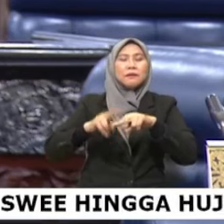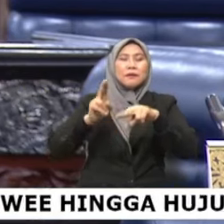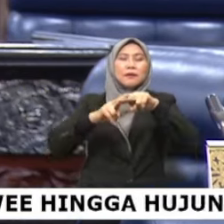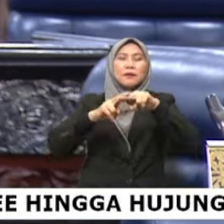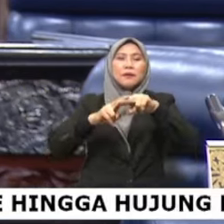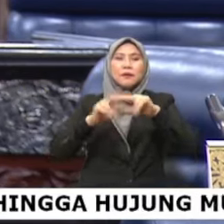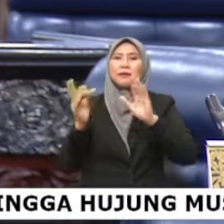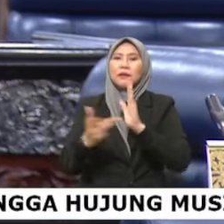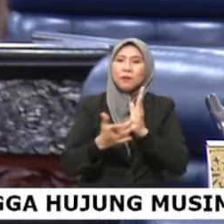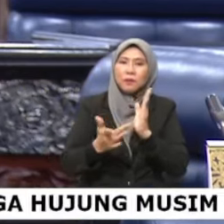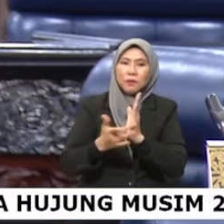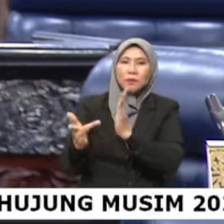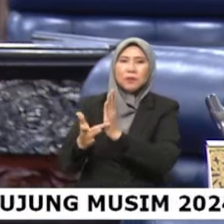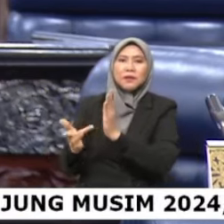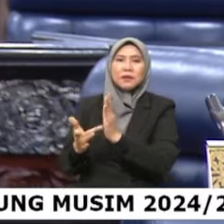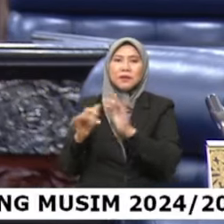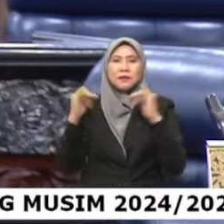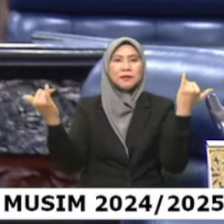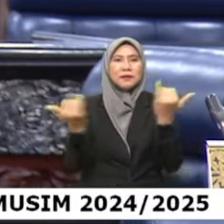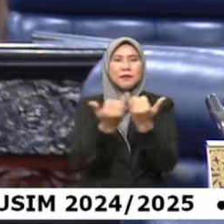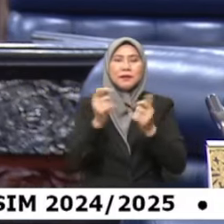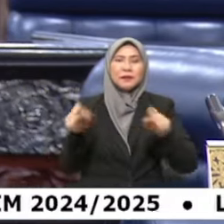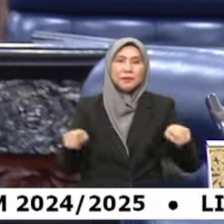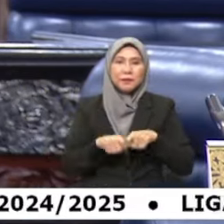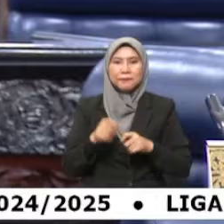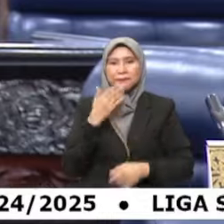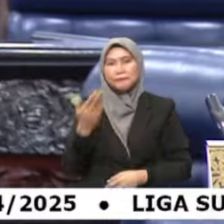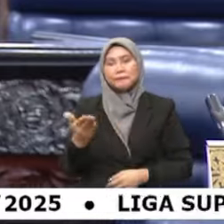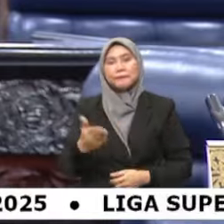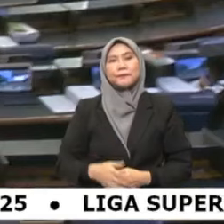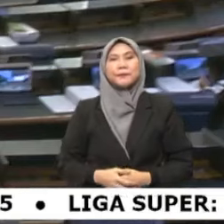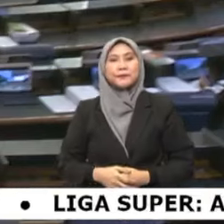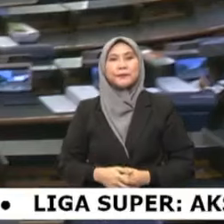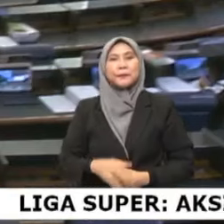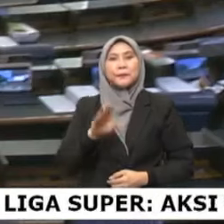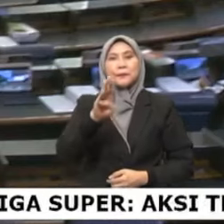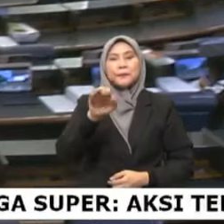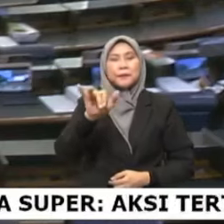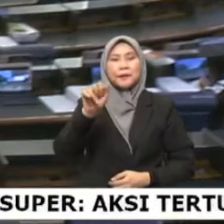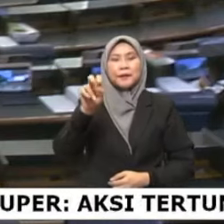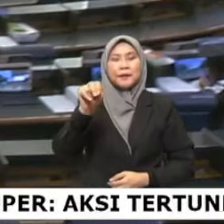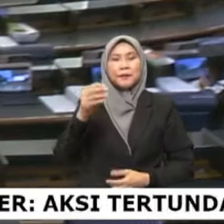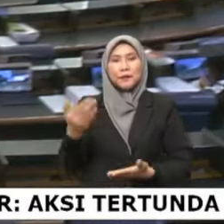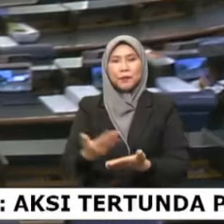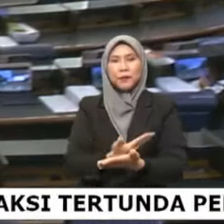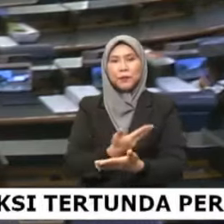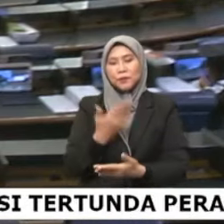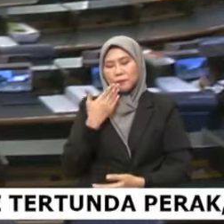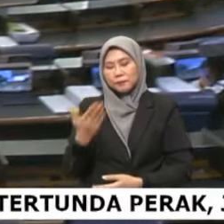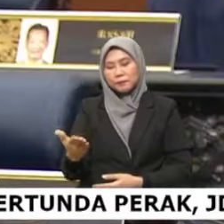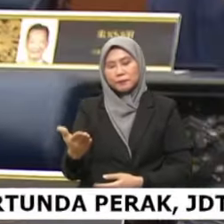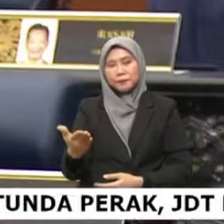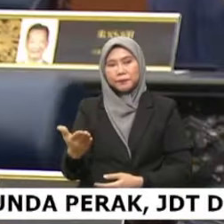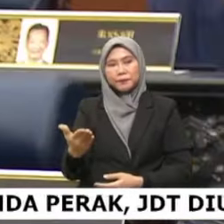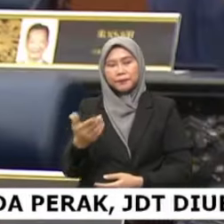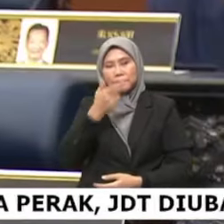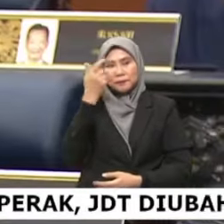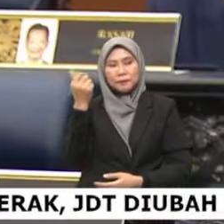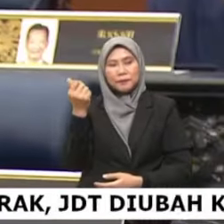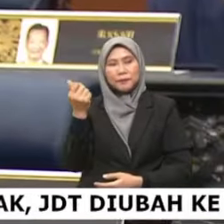aplikasi teknologi dalam kalangan syarikat tempatan. Terima kasih. Bayang Baru. Terima kasih Timbalan Menteri kerana